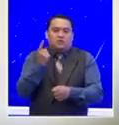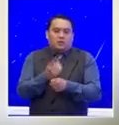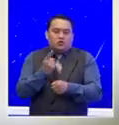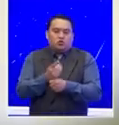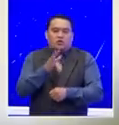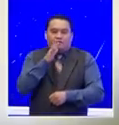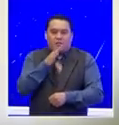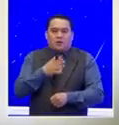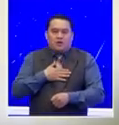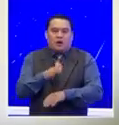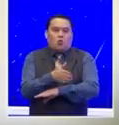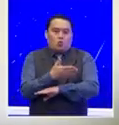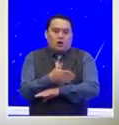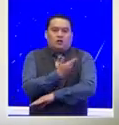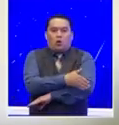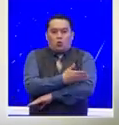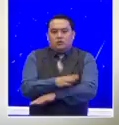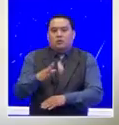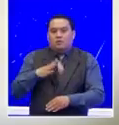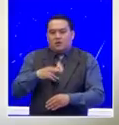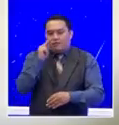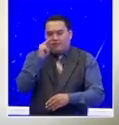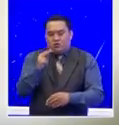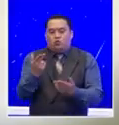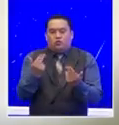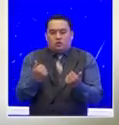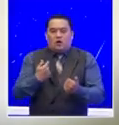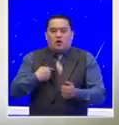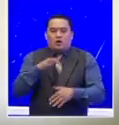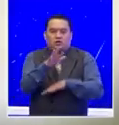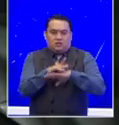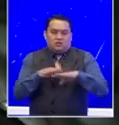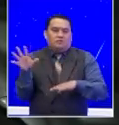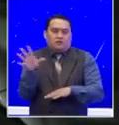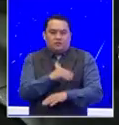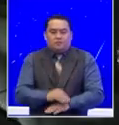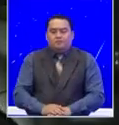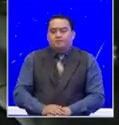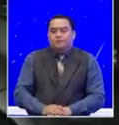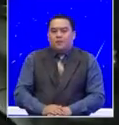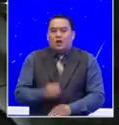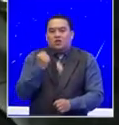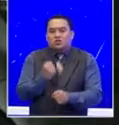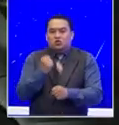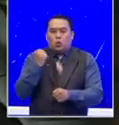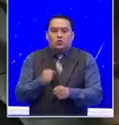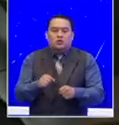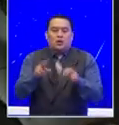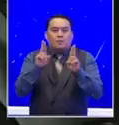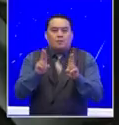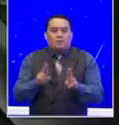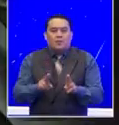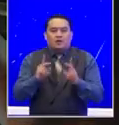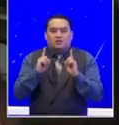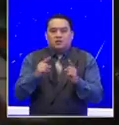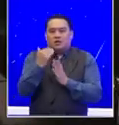месте. И полностью свою вину признаю и извиняюсь перед всеми. Пока что жесткие меры за нарушение режима ЧП,